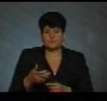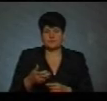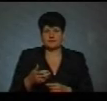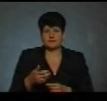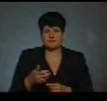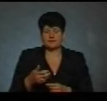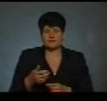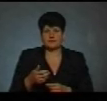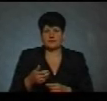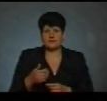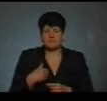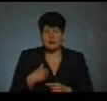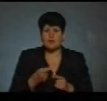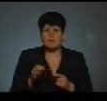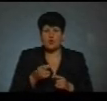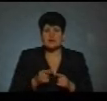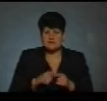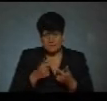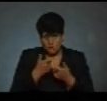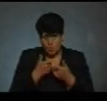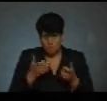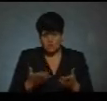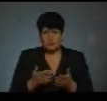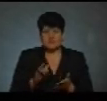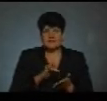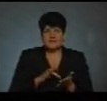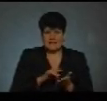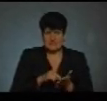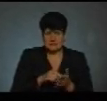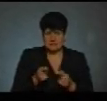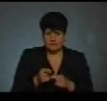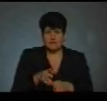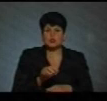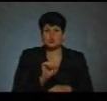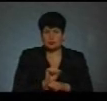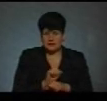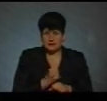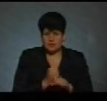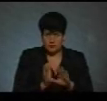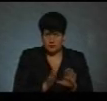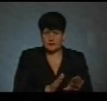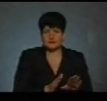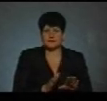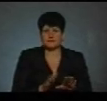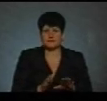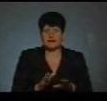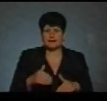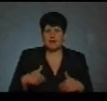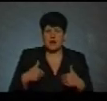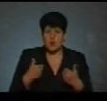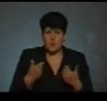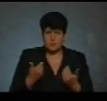змащували. Ми про це їх повідомили, це в центрі міста Тернополя, вони це призупинили робити на